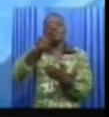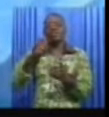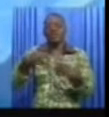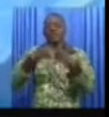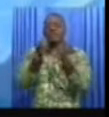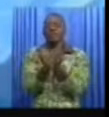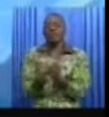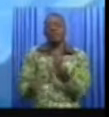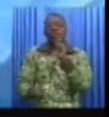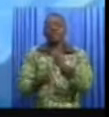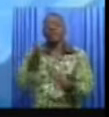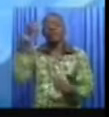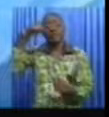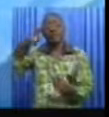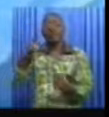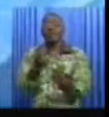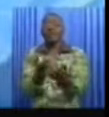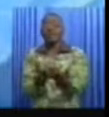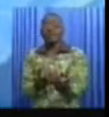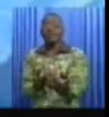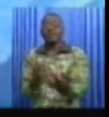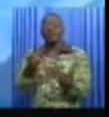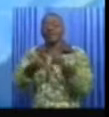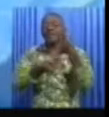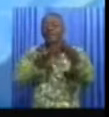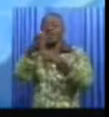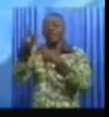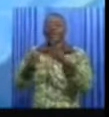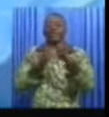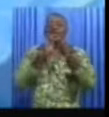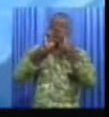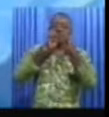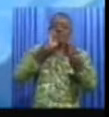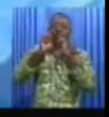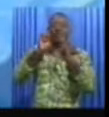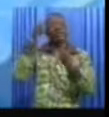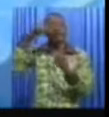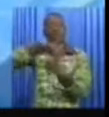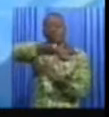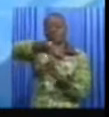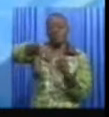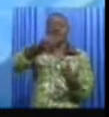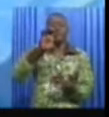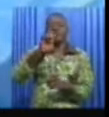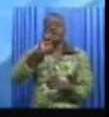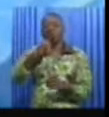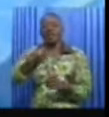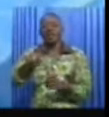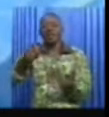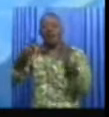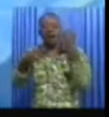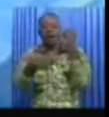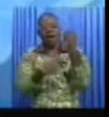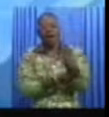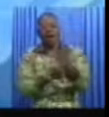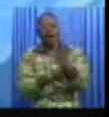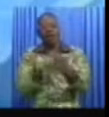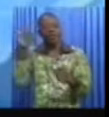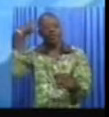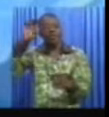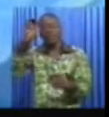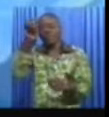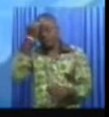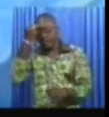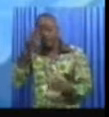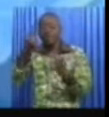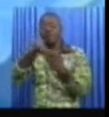13 régions pour recueillir les attentes des populations et échanger autour du Sénat. À Gawa, c'est le ministre des Droits humains et de la Promotion civique